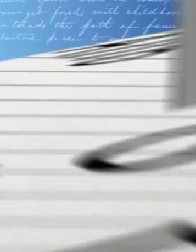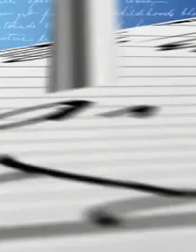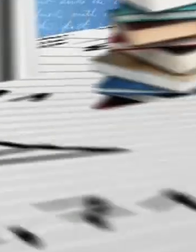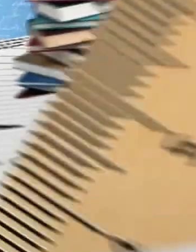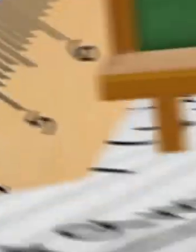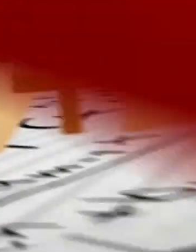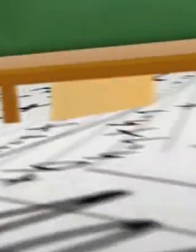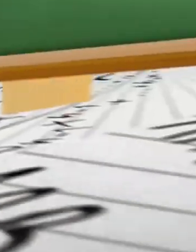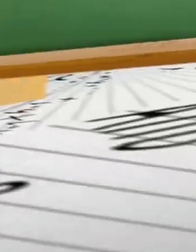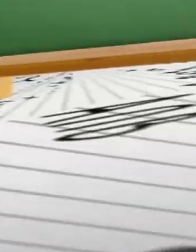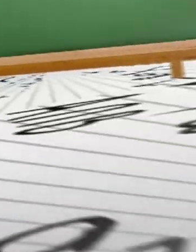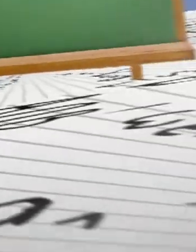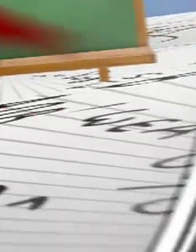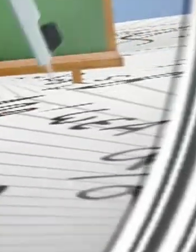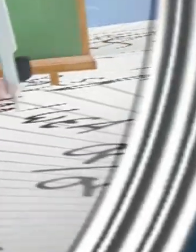Muzica